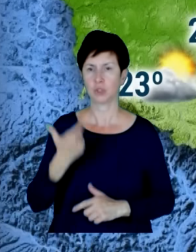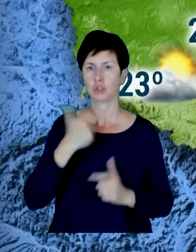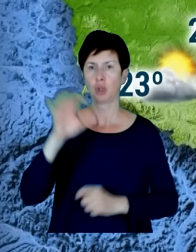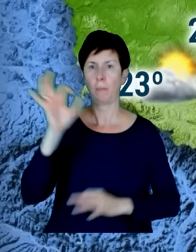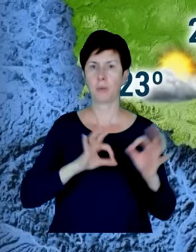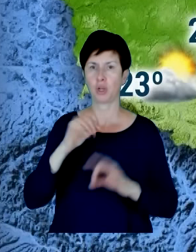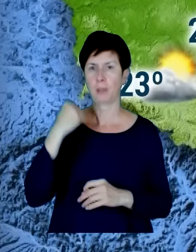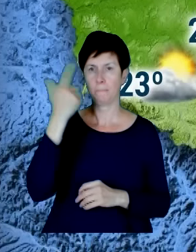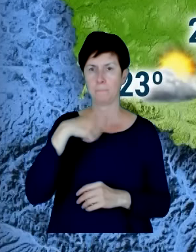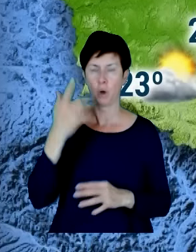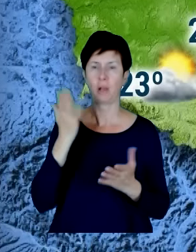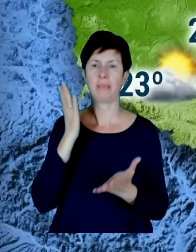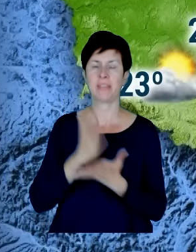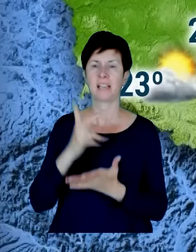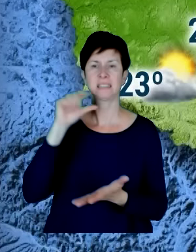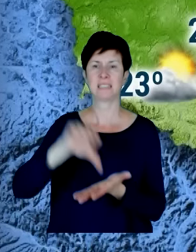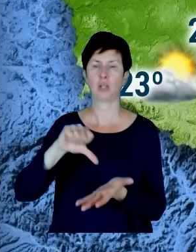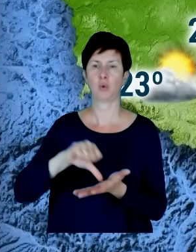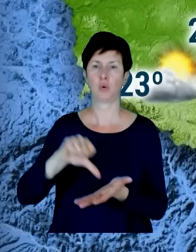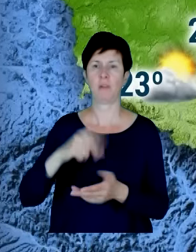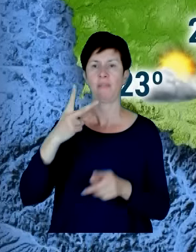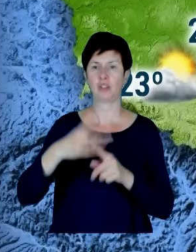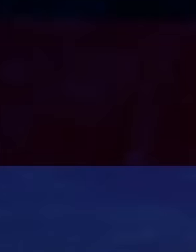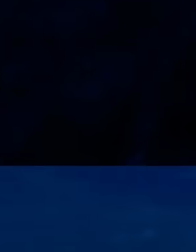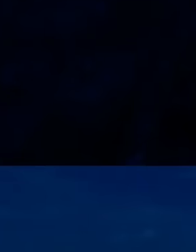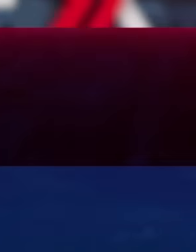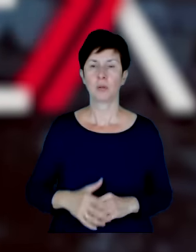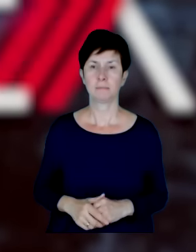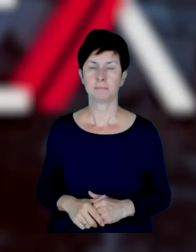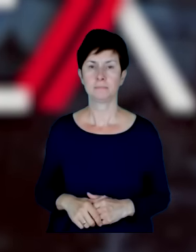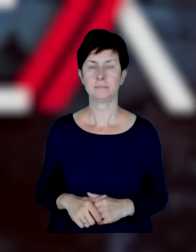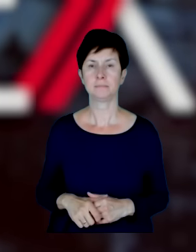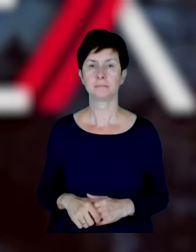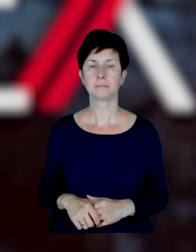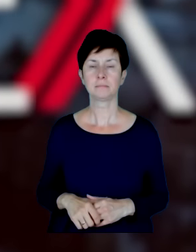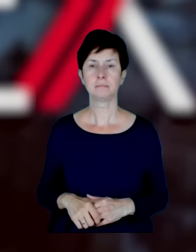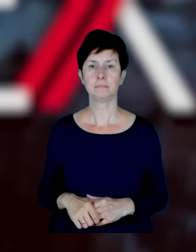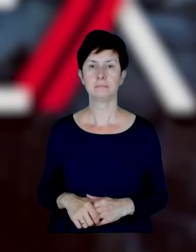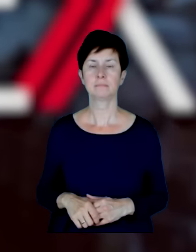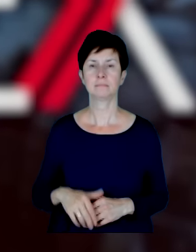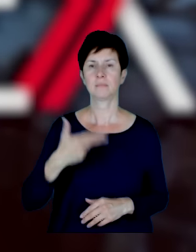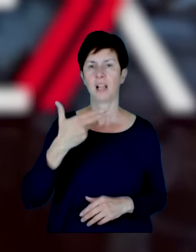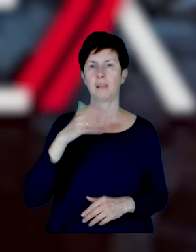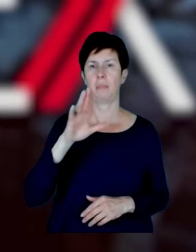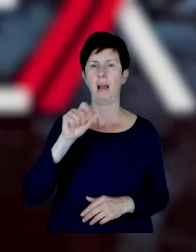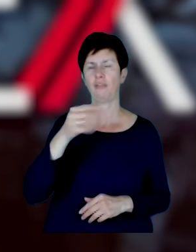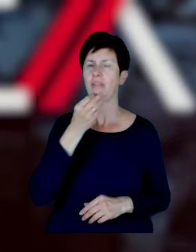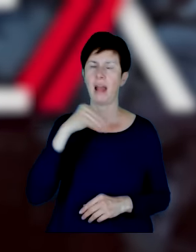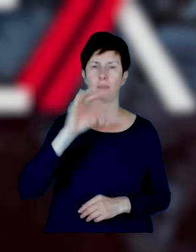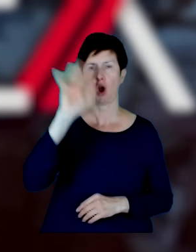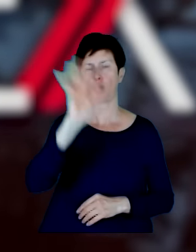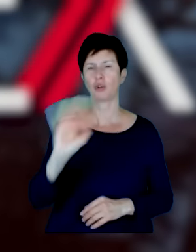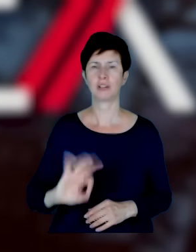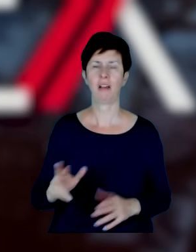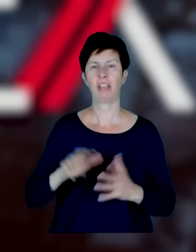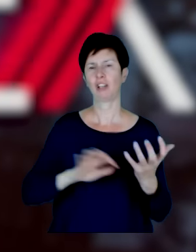pogodnie jedynie w centrum kraju tam 24 stopnie NBA to jednak najlepsza Koszykarska liga na świecie nie